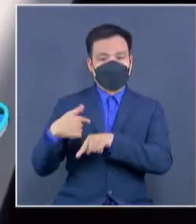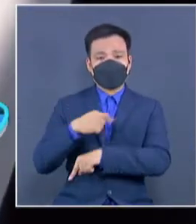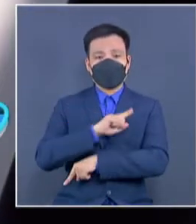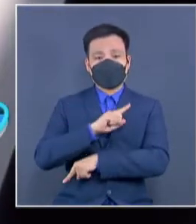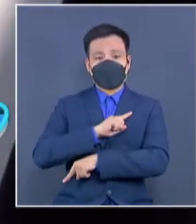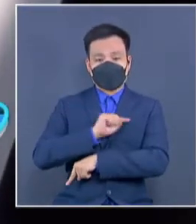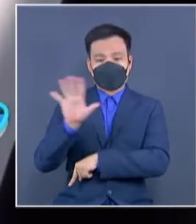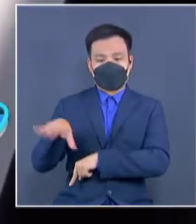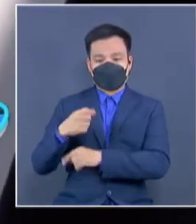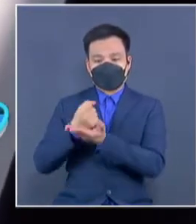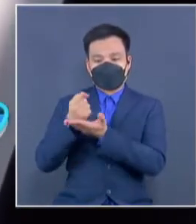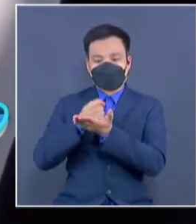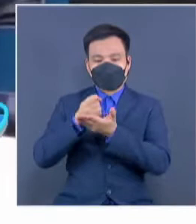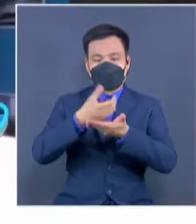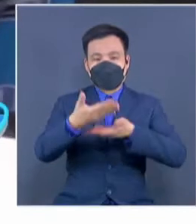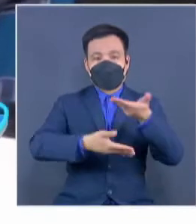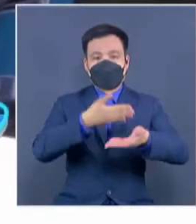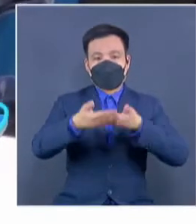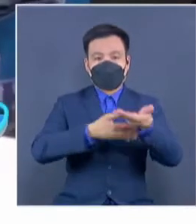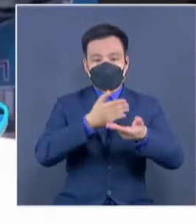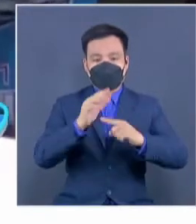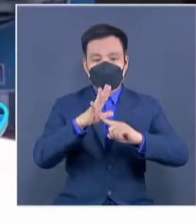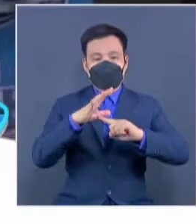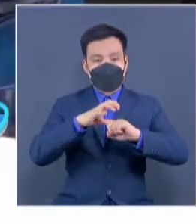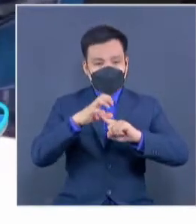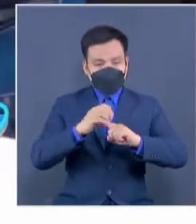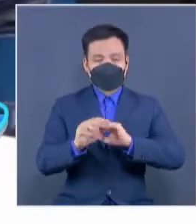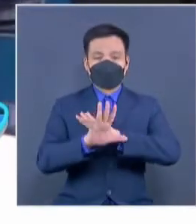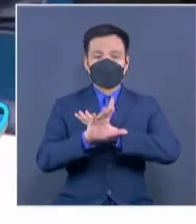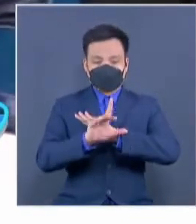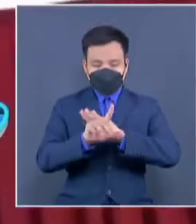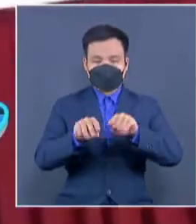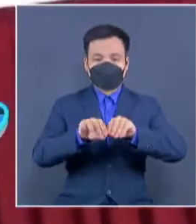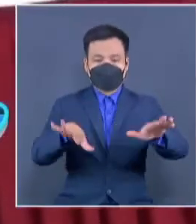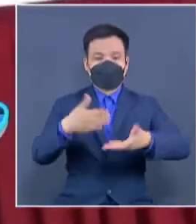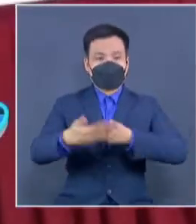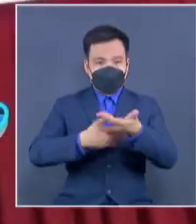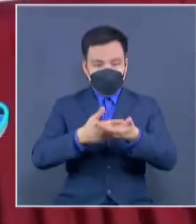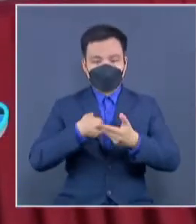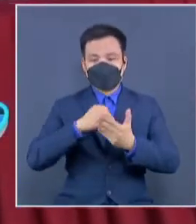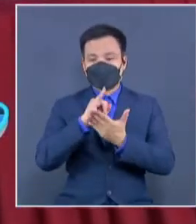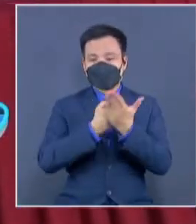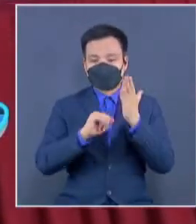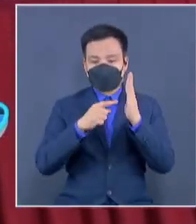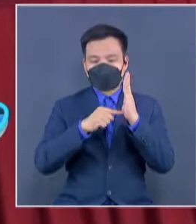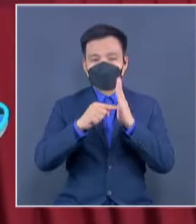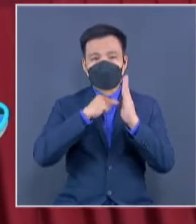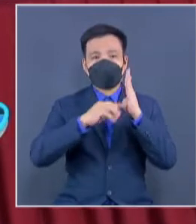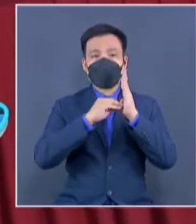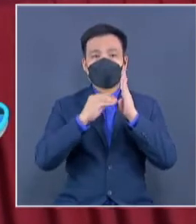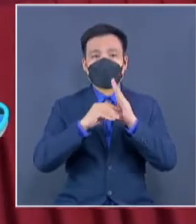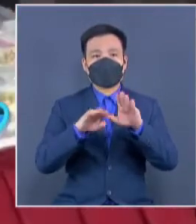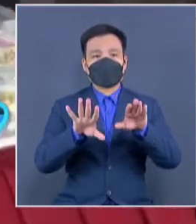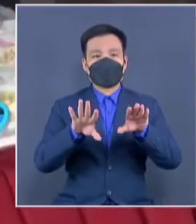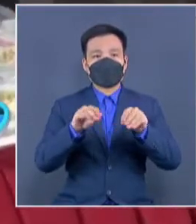ติดอยู่ในพื้นที่เมืองพัทยาชลบุรีแล้วก็อยู่ในเขตพื้นที่ปริมณฑลอีกหลายจังหวัดด้วยโดยขบวน